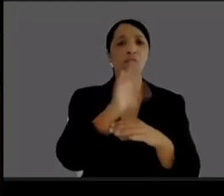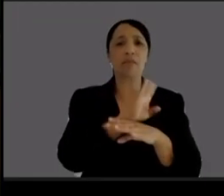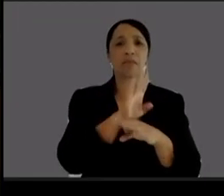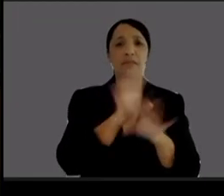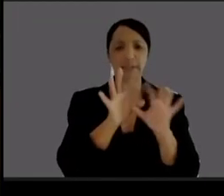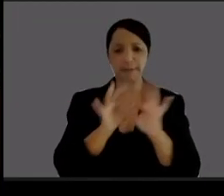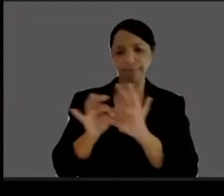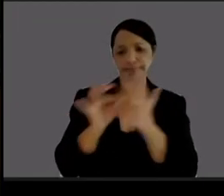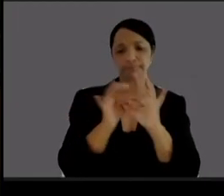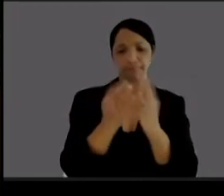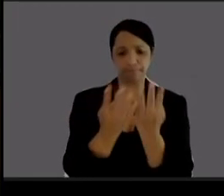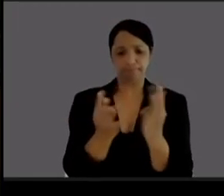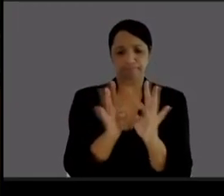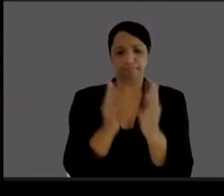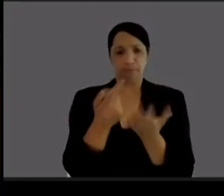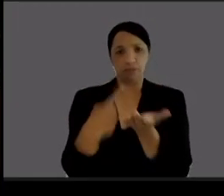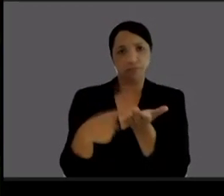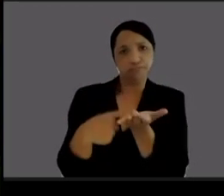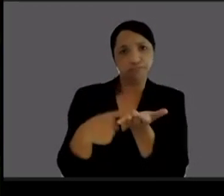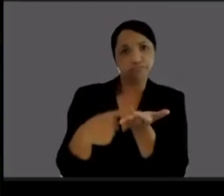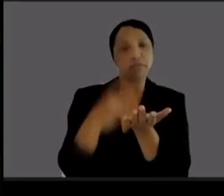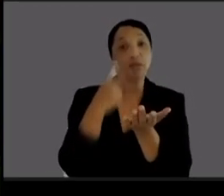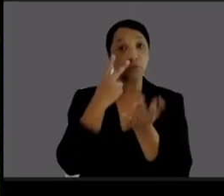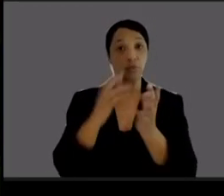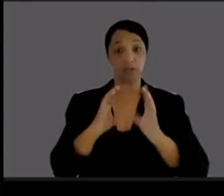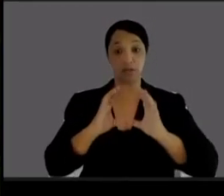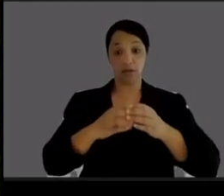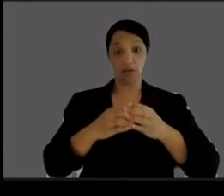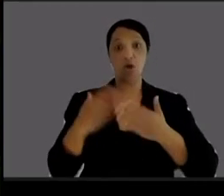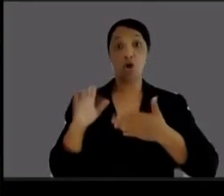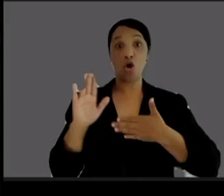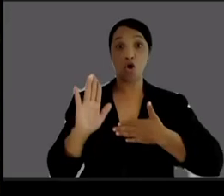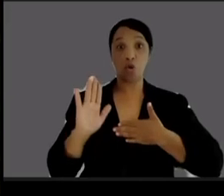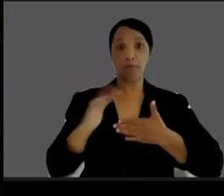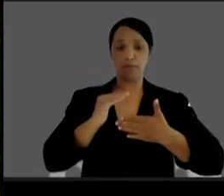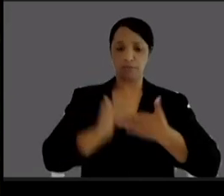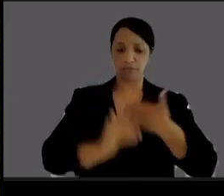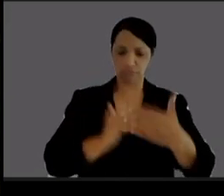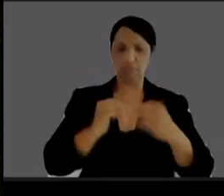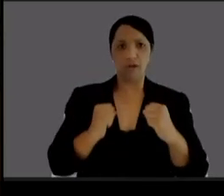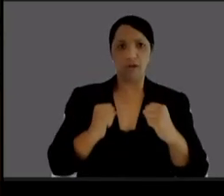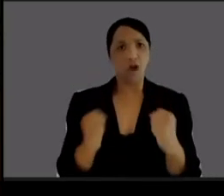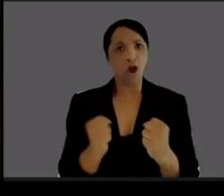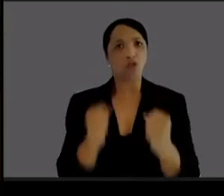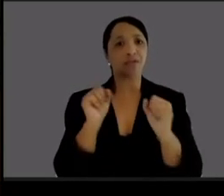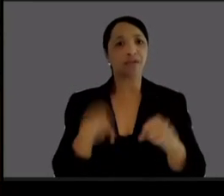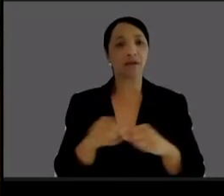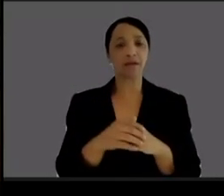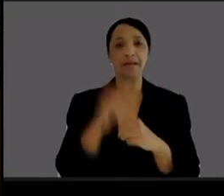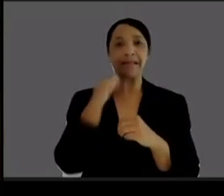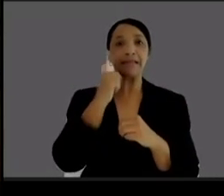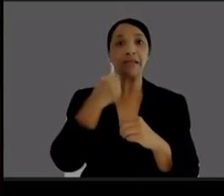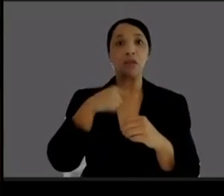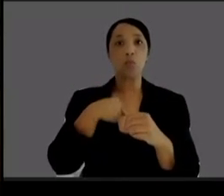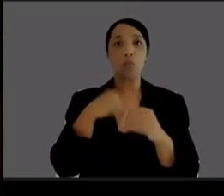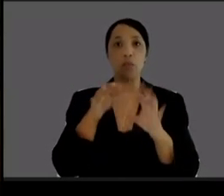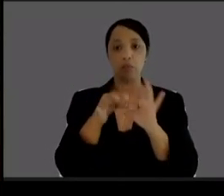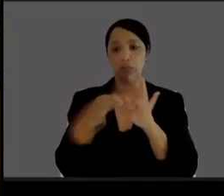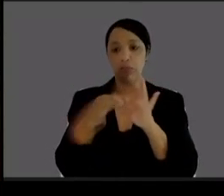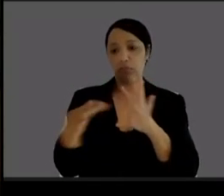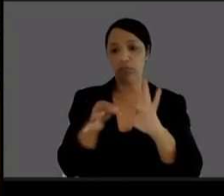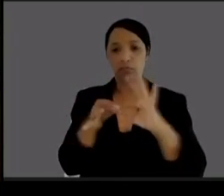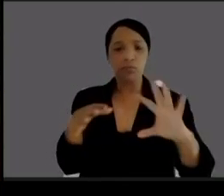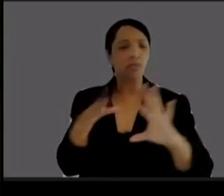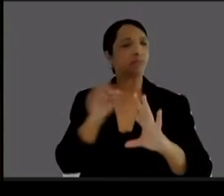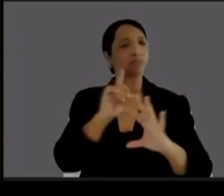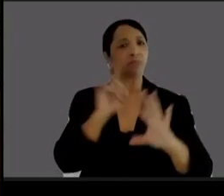定期的にえ集いえそしてこのコンパクトえといったもののフォローアップをする必要がありますえ縦割と